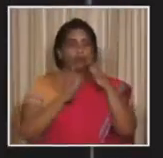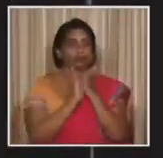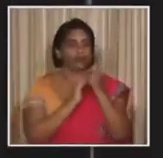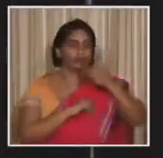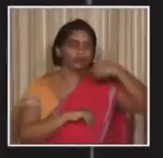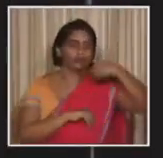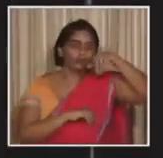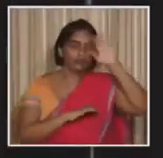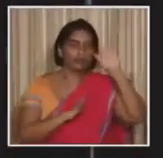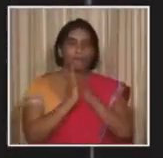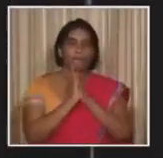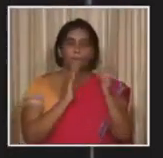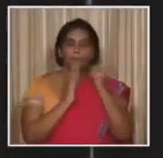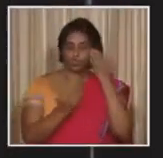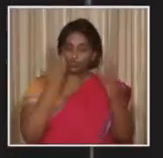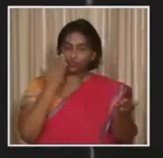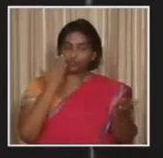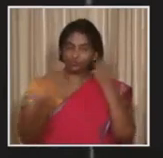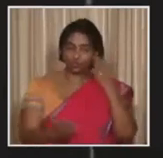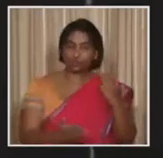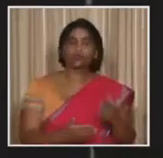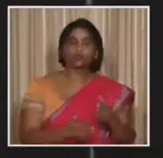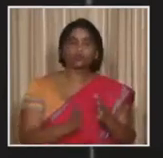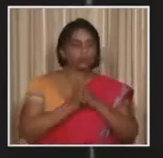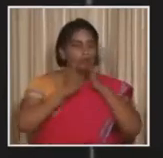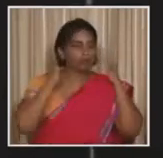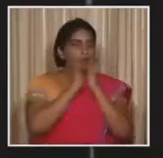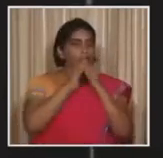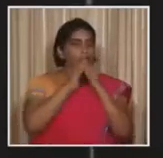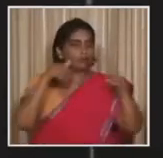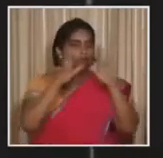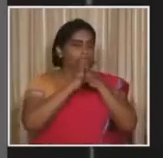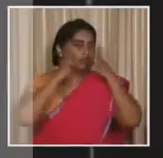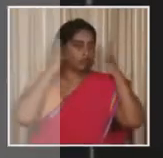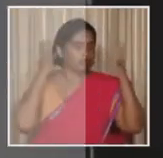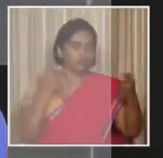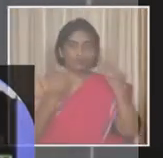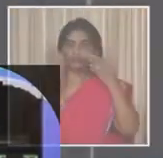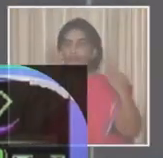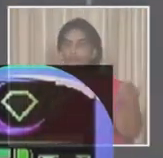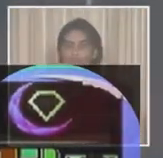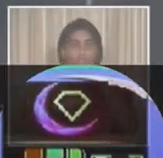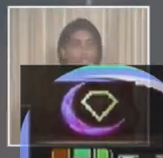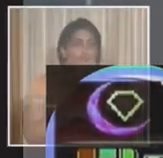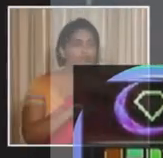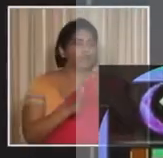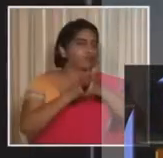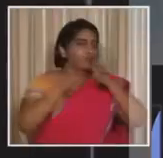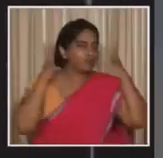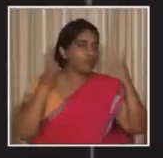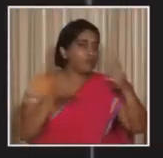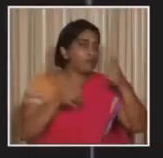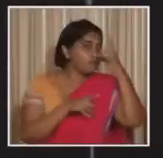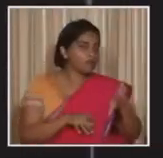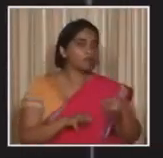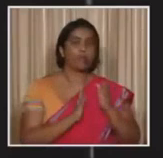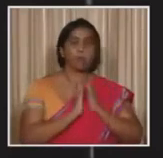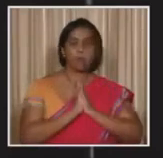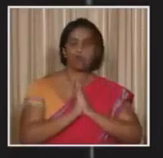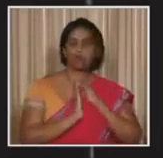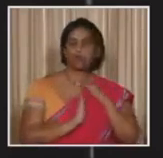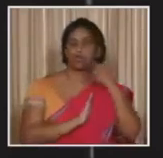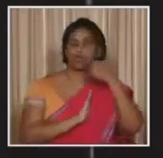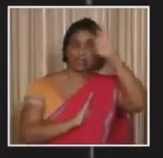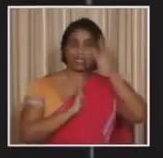යන්න මොනතරම් බෞද්ධ නටබුන් හම්බෙනවද, මොනතරම් වේද විහාර දකින්න පුළුවන්ද, මොනතරම් දාගබ් දකින්න පුළුවන්ද, මොනතරම්